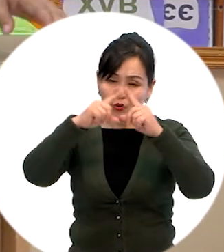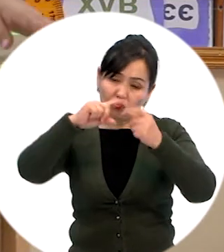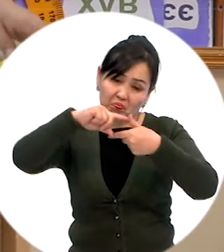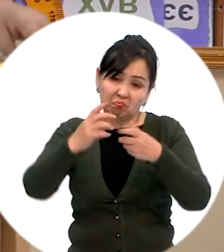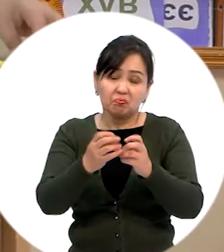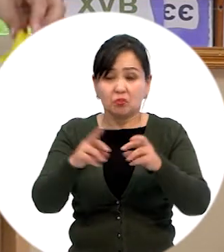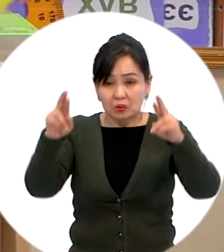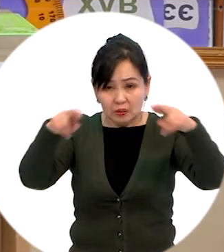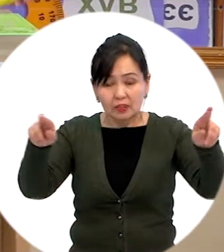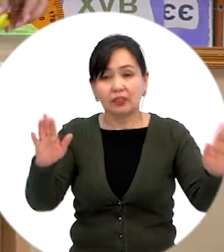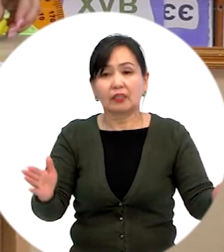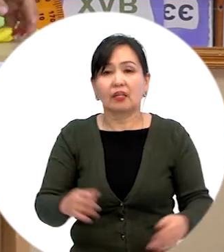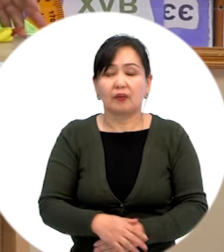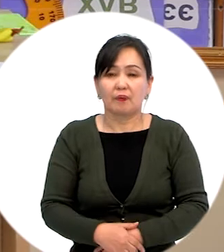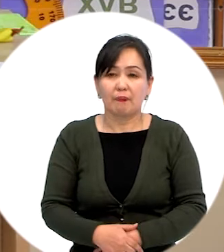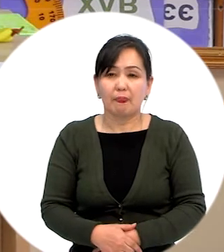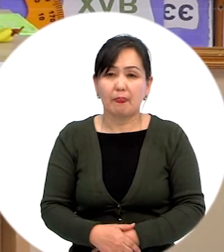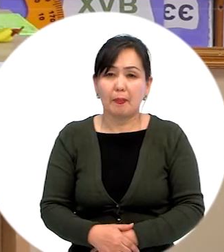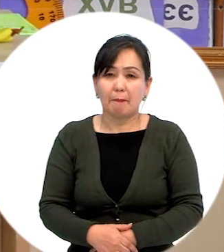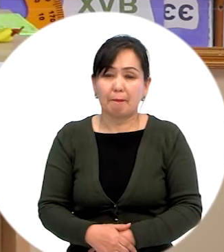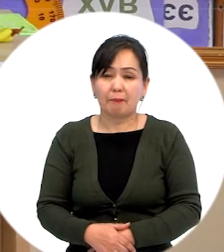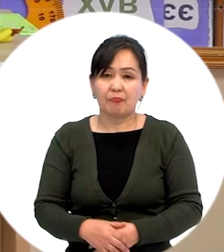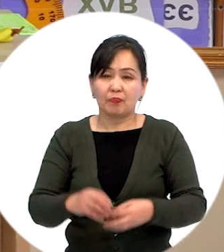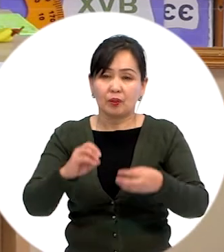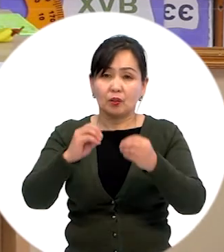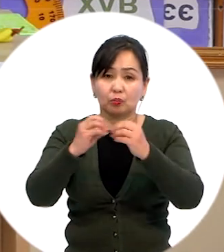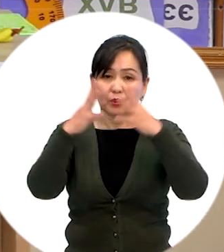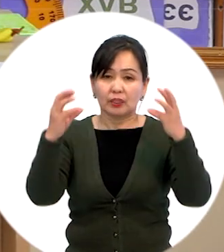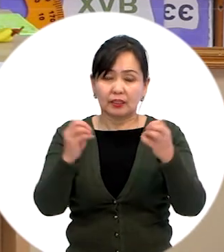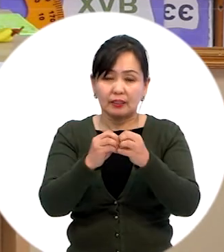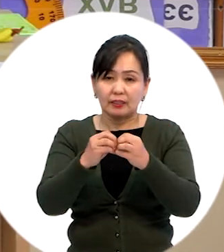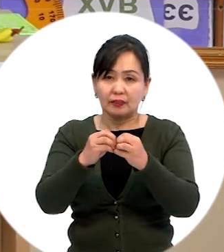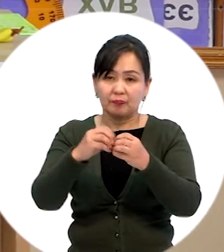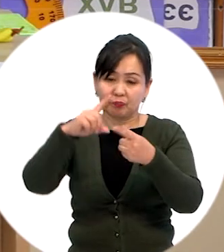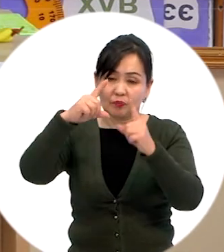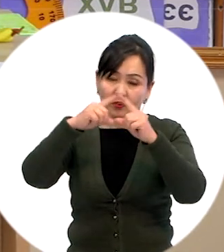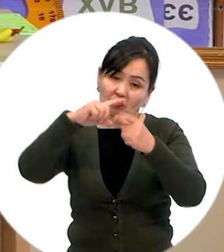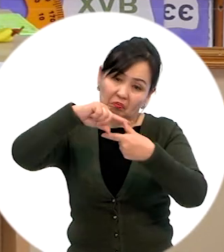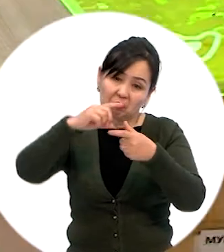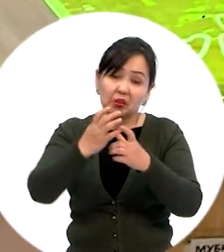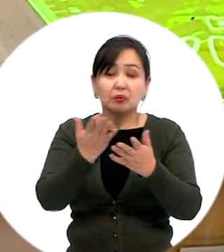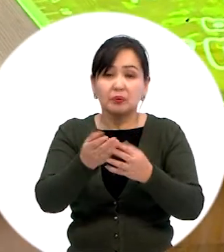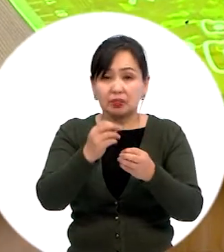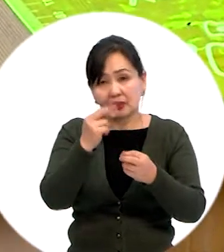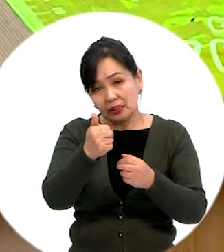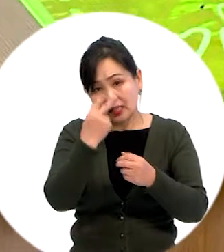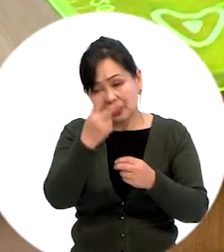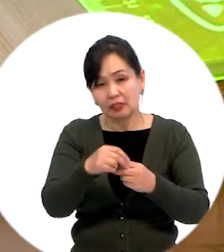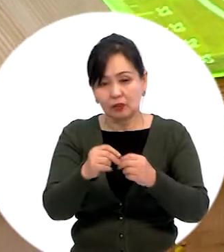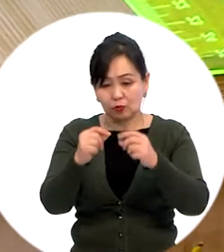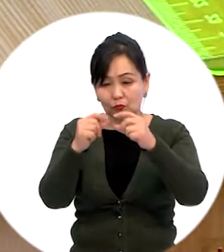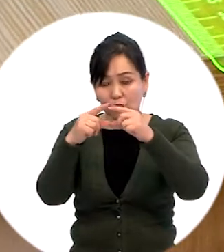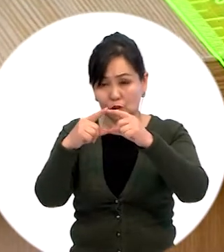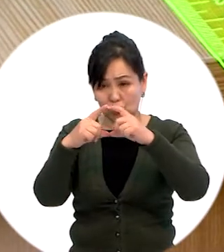хэлбрээр нь ангилъя. За хийсэн бүтээлүүдийнхаа хэлбэрийн сайн ажиглаараа хүүхдүүдээ.